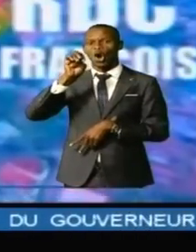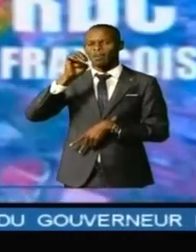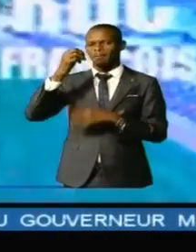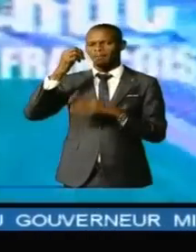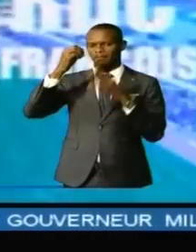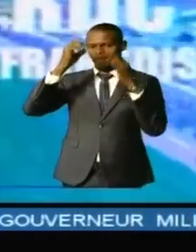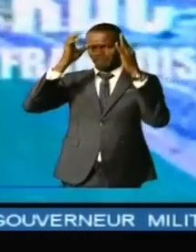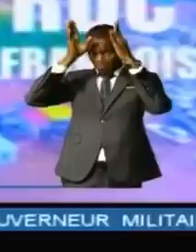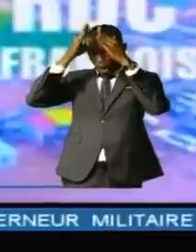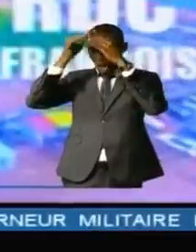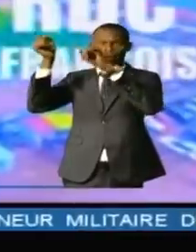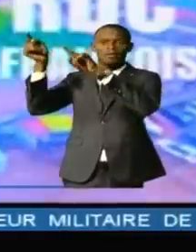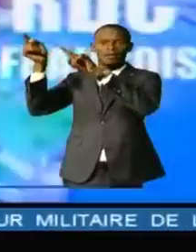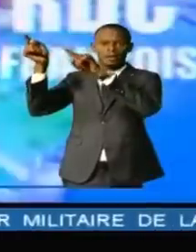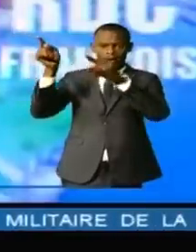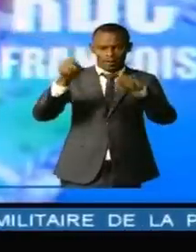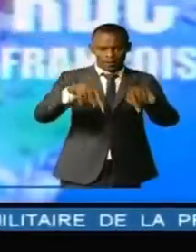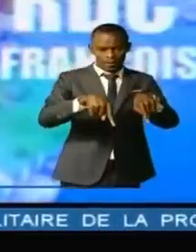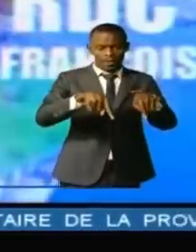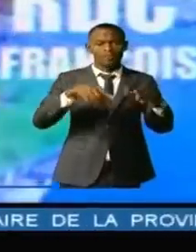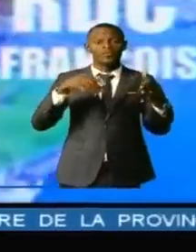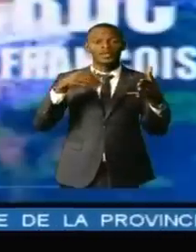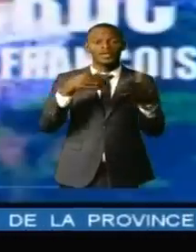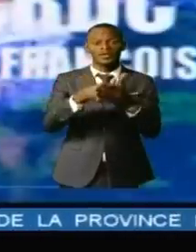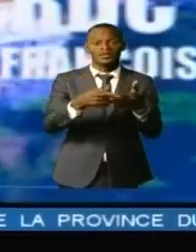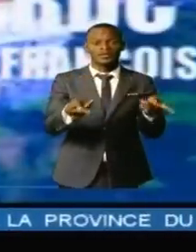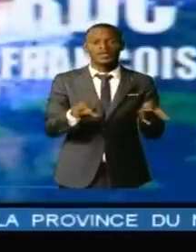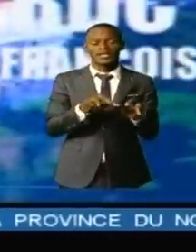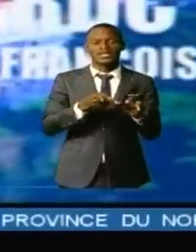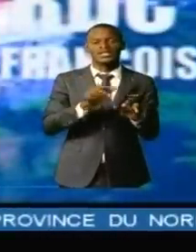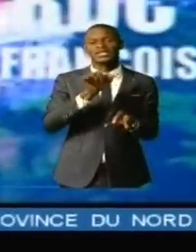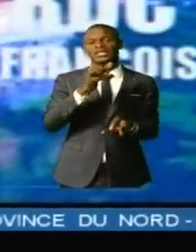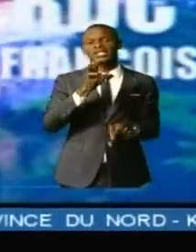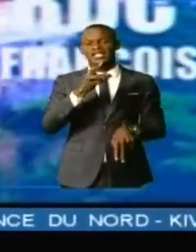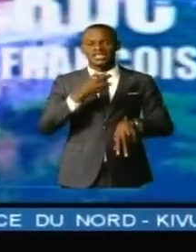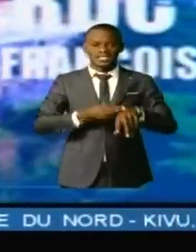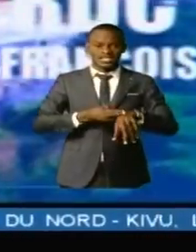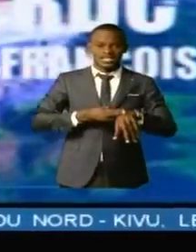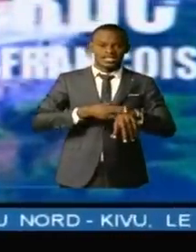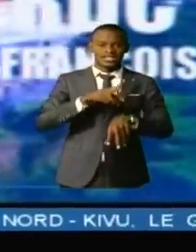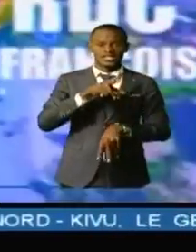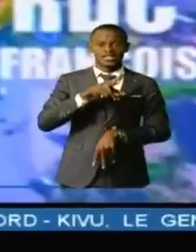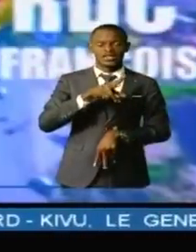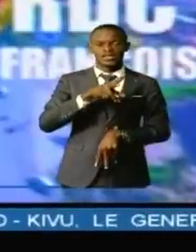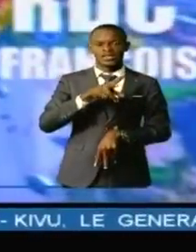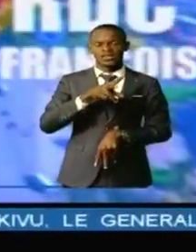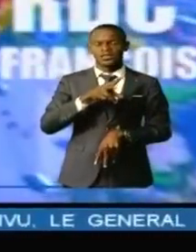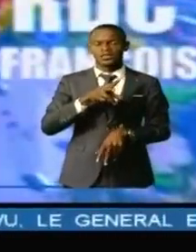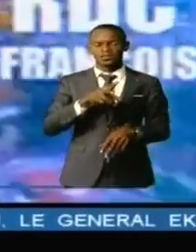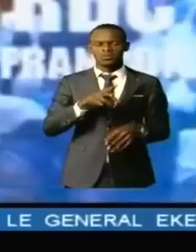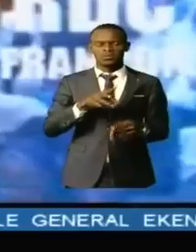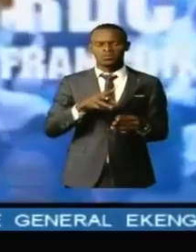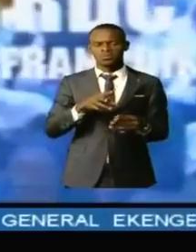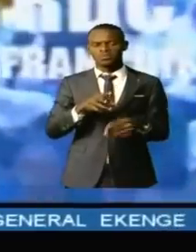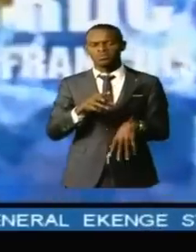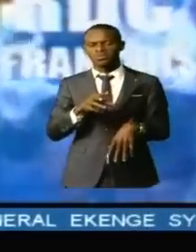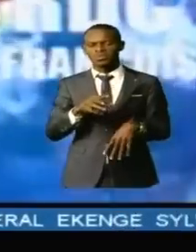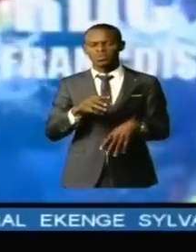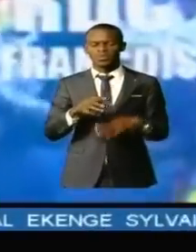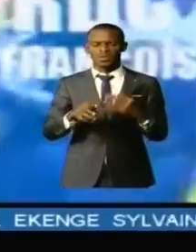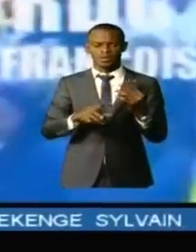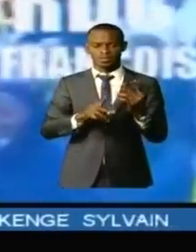à l'aéroport international Djili de Kinshasa. 16h, accueil officiel à